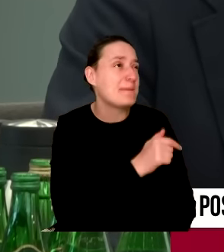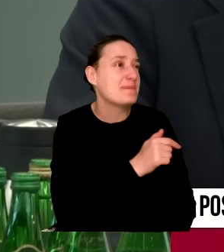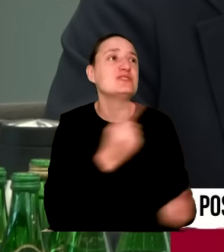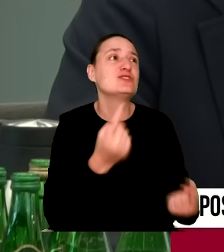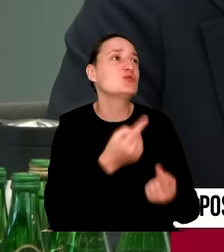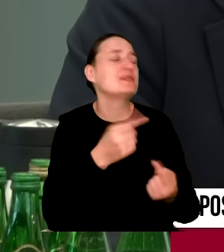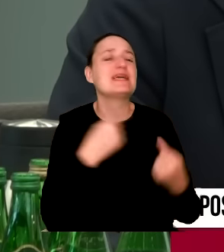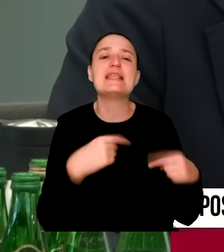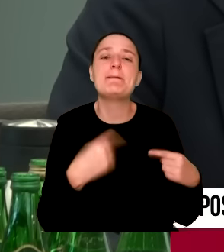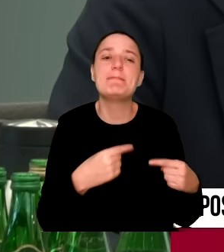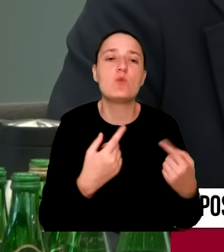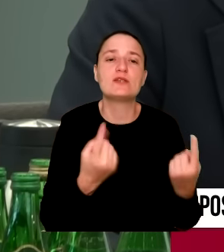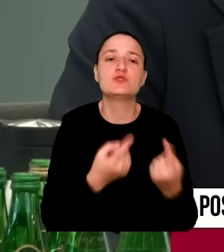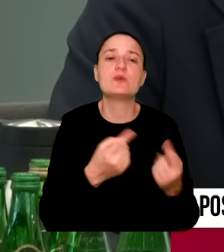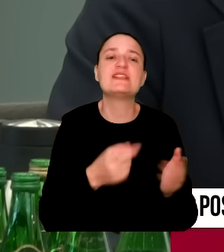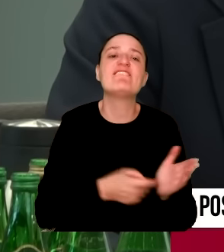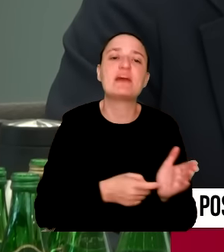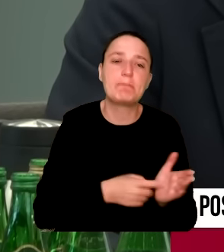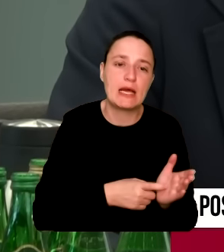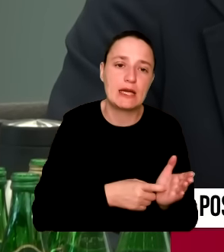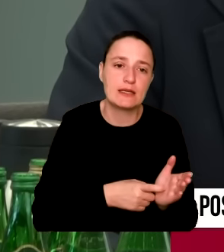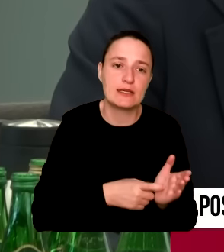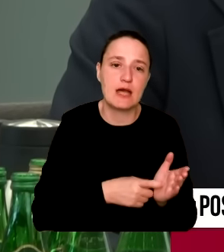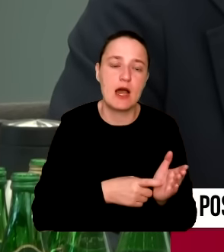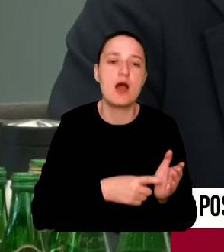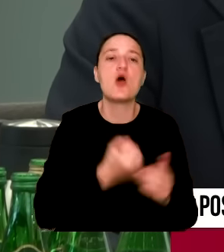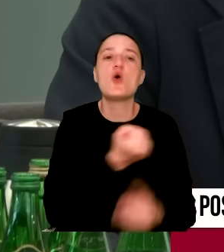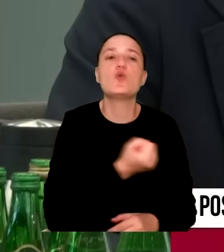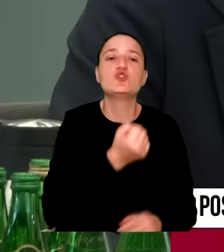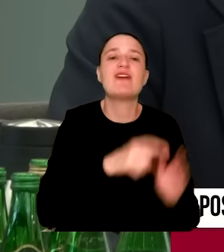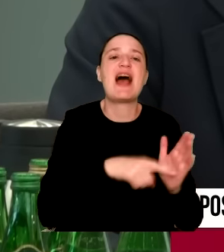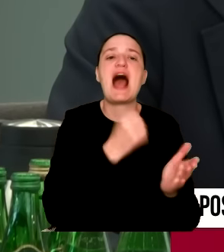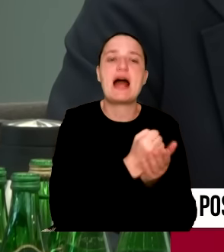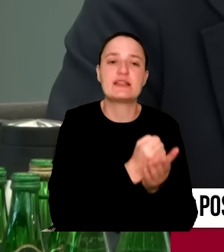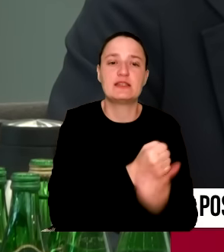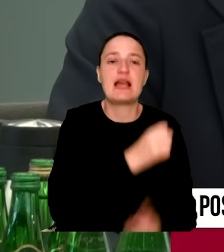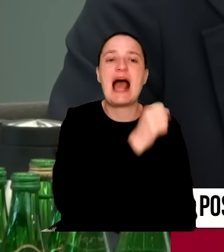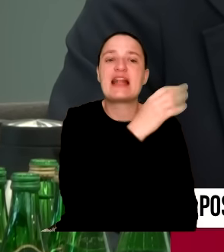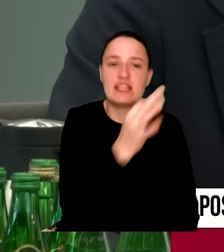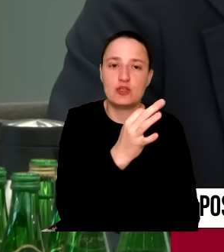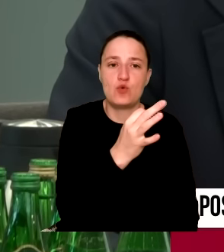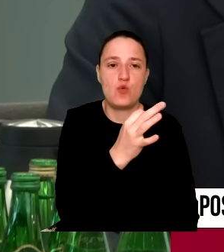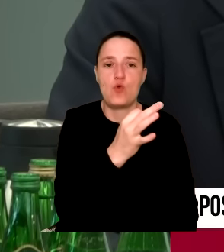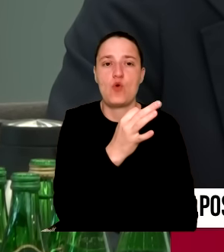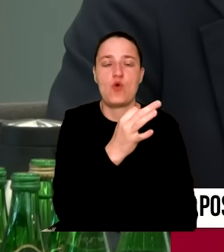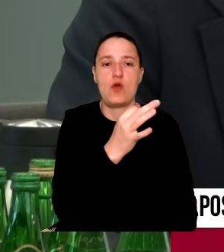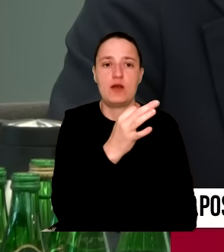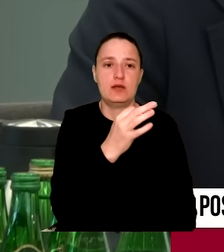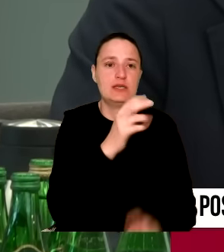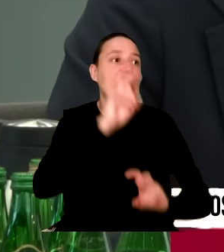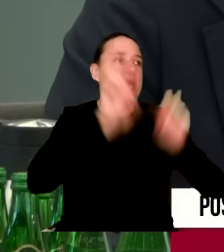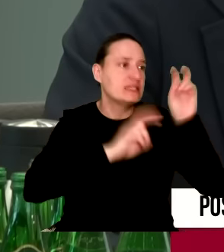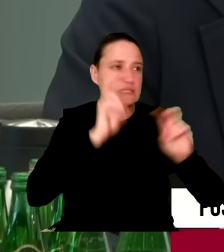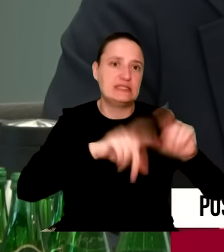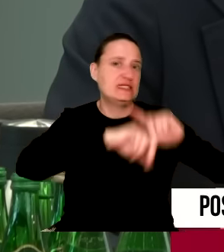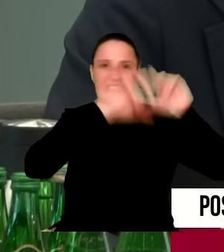sytuacją która wymagała zastosowanie artykułów o klęska o stanie klęsk nadzwyczajnych była